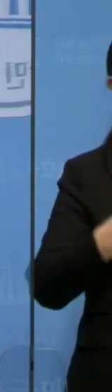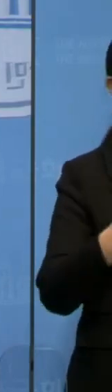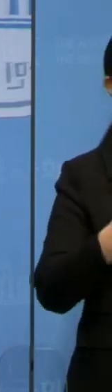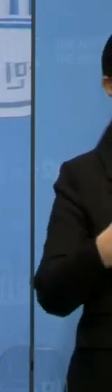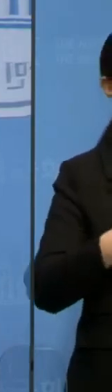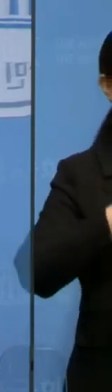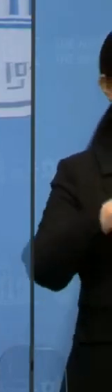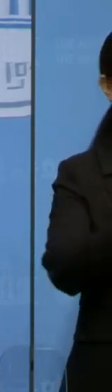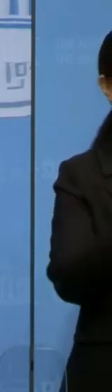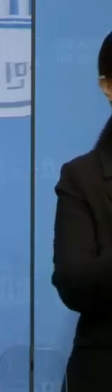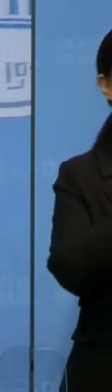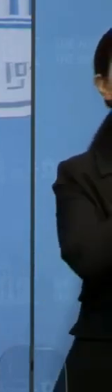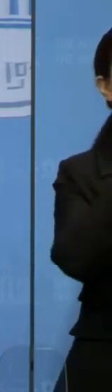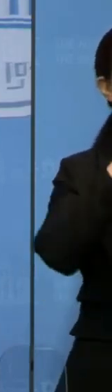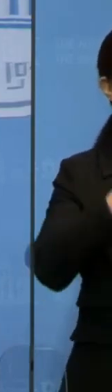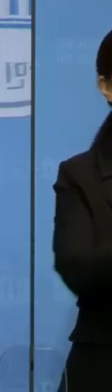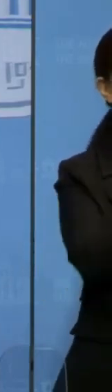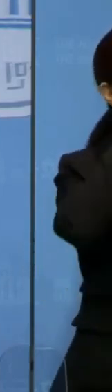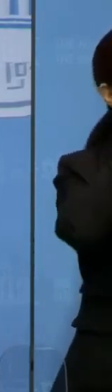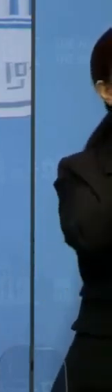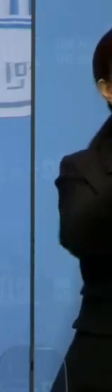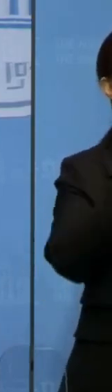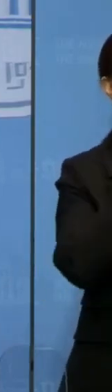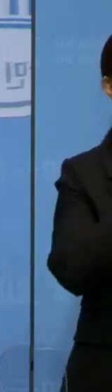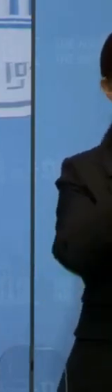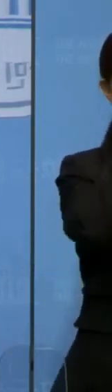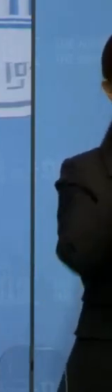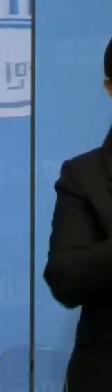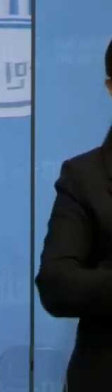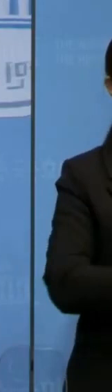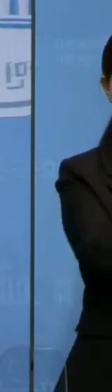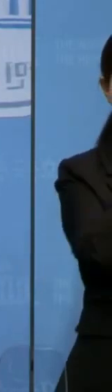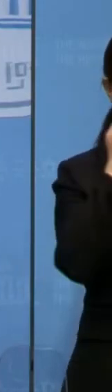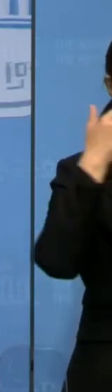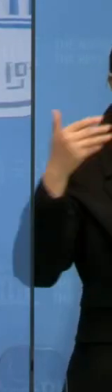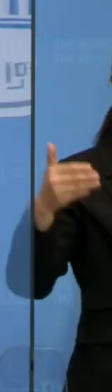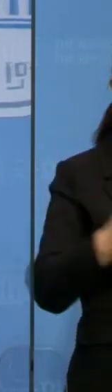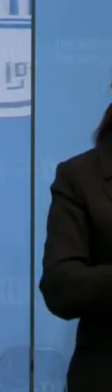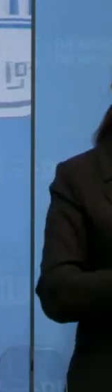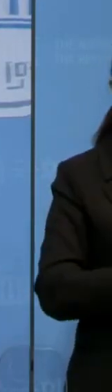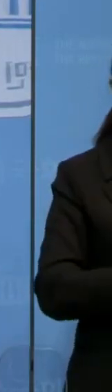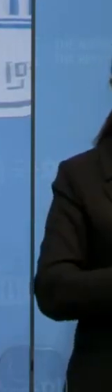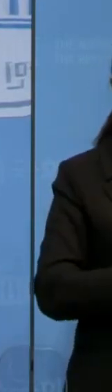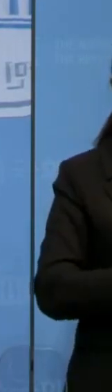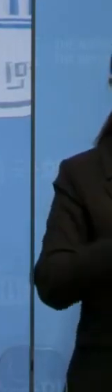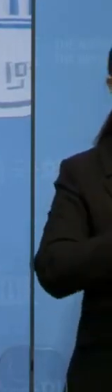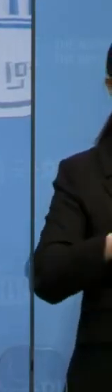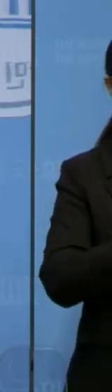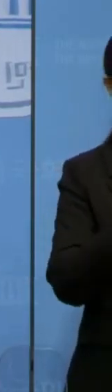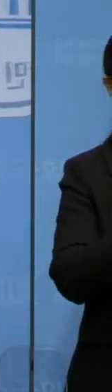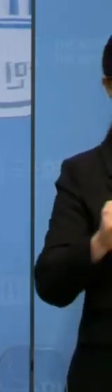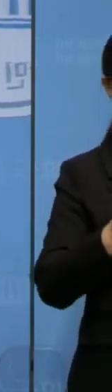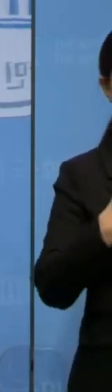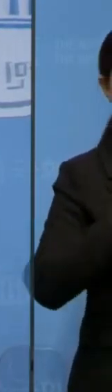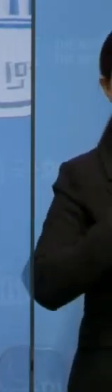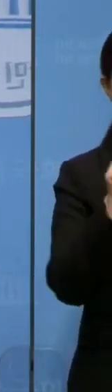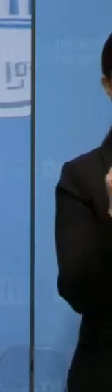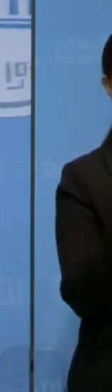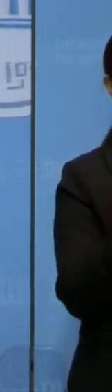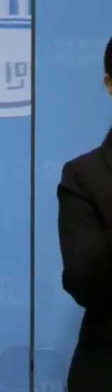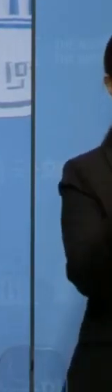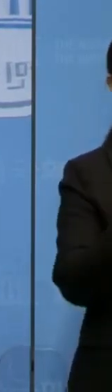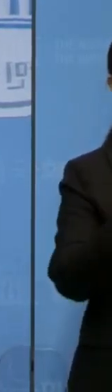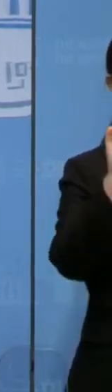자부합니다 검증된 위기 해결사 저 응용 표가 돌파 단결